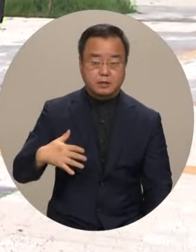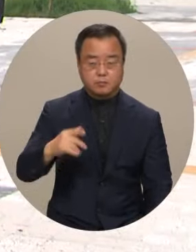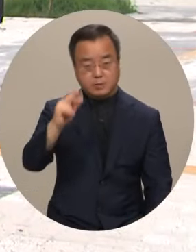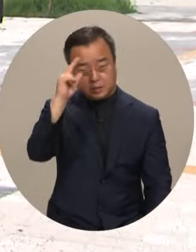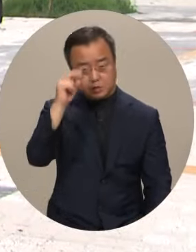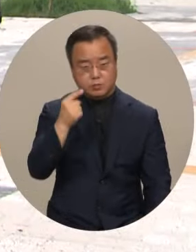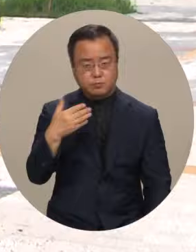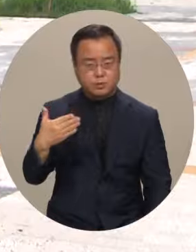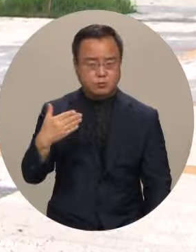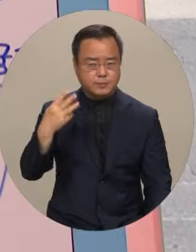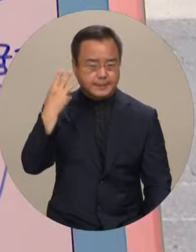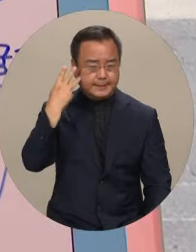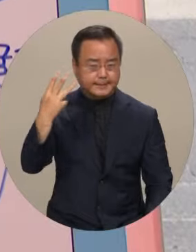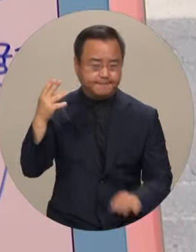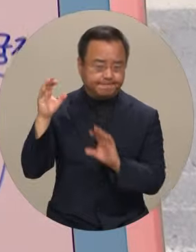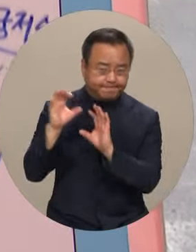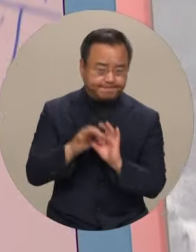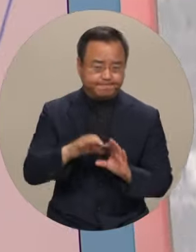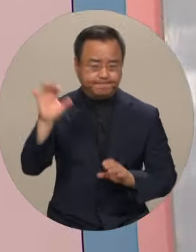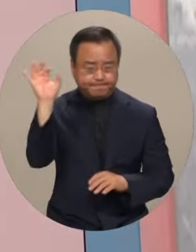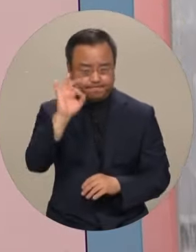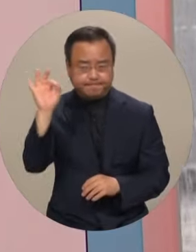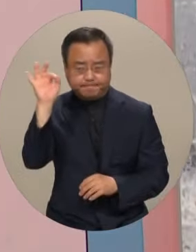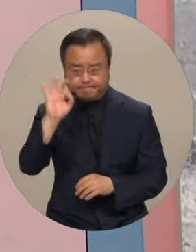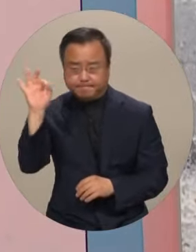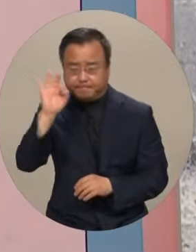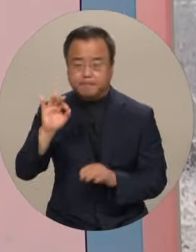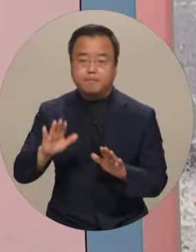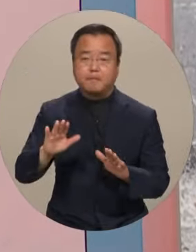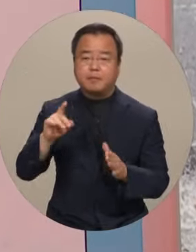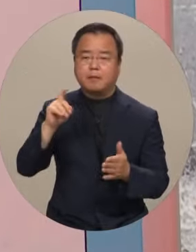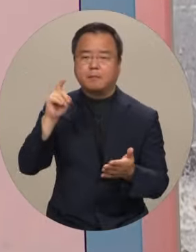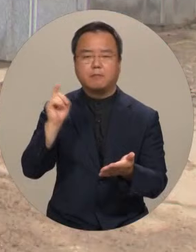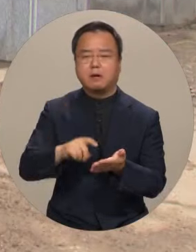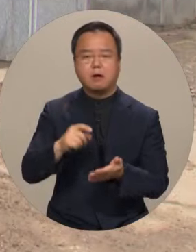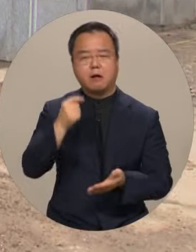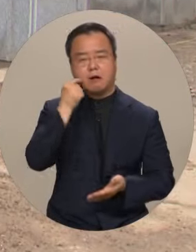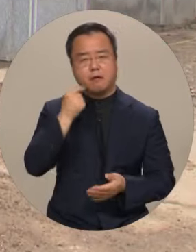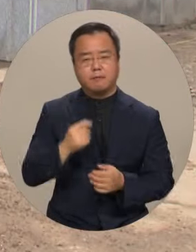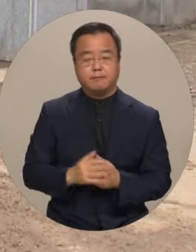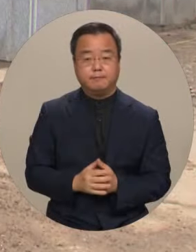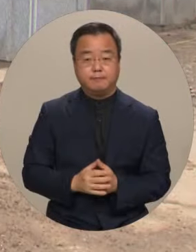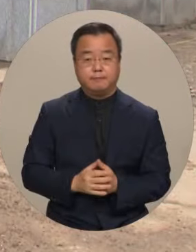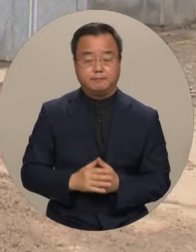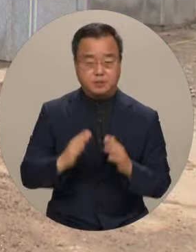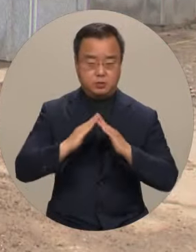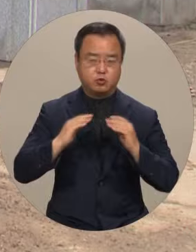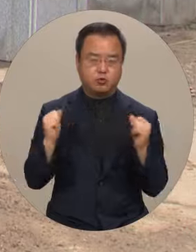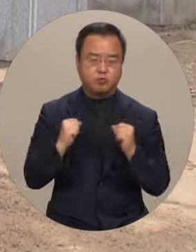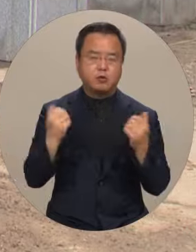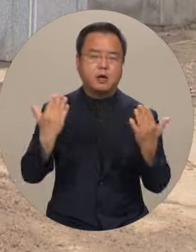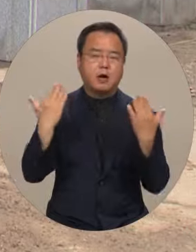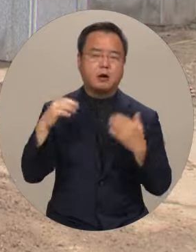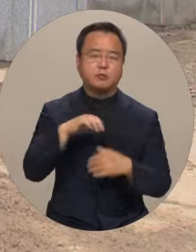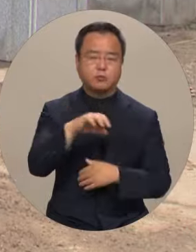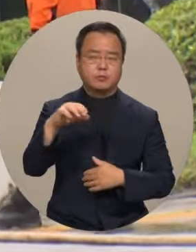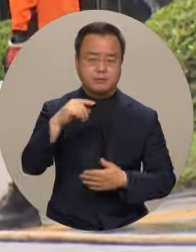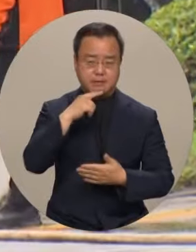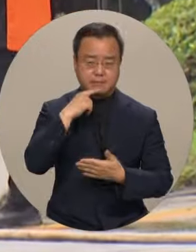당국이 4일째 수색에 나서고 있지만 지금까지 발견하지 못했습니다 전북지역의 학교도 큰 피해를